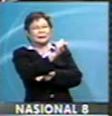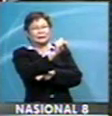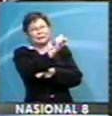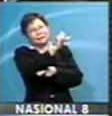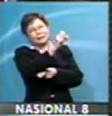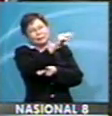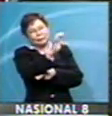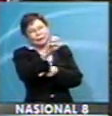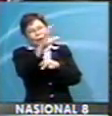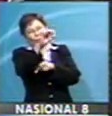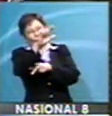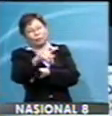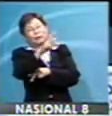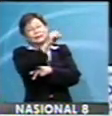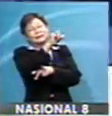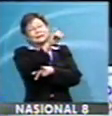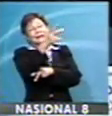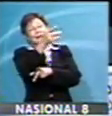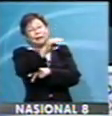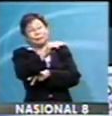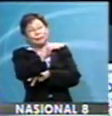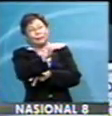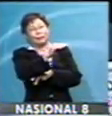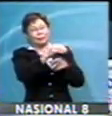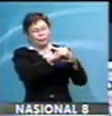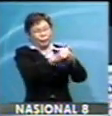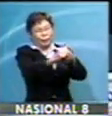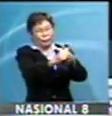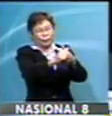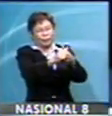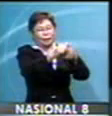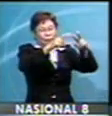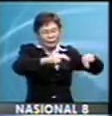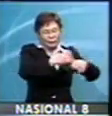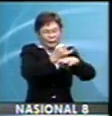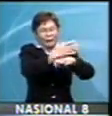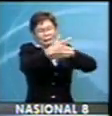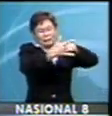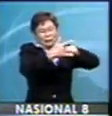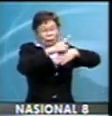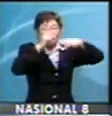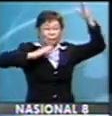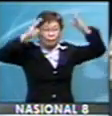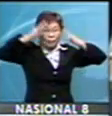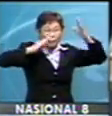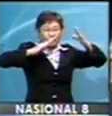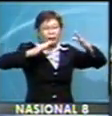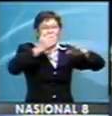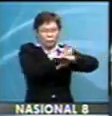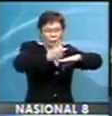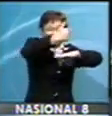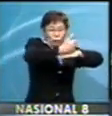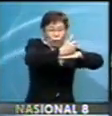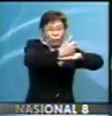gestelaf Institute Siring berhad organisasi peneraju bagi penyelidikan industri dan teknologi di Malaysia mewujudkan